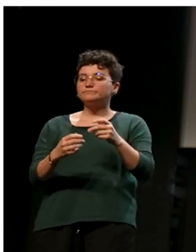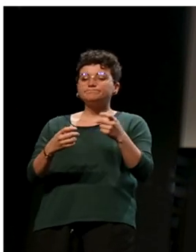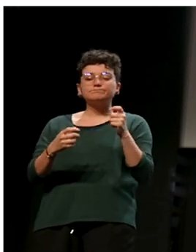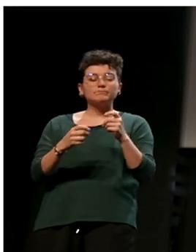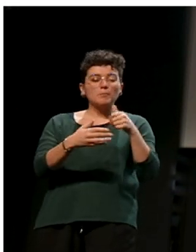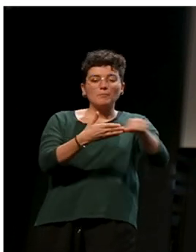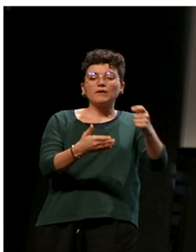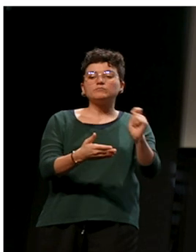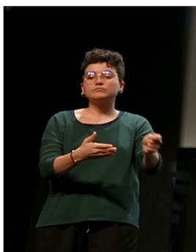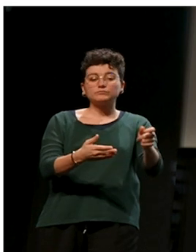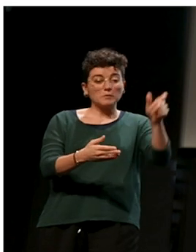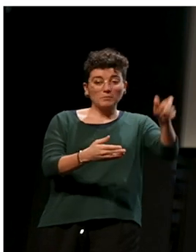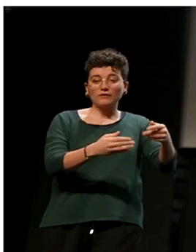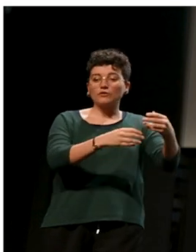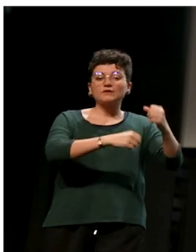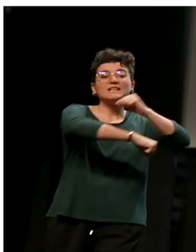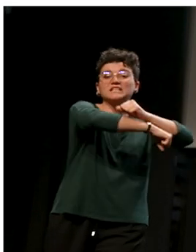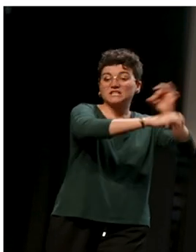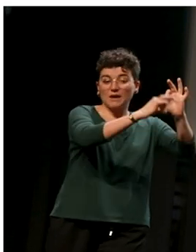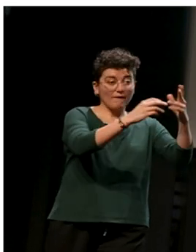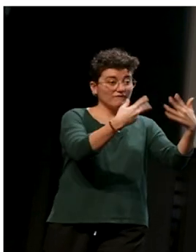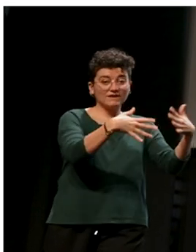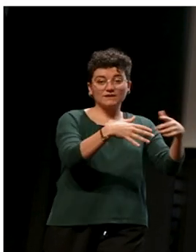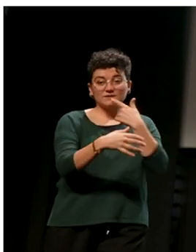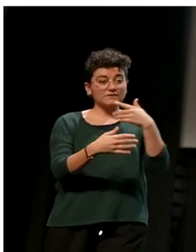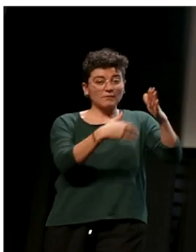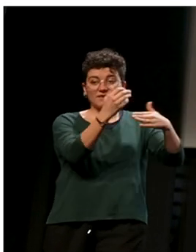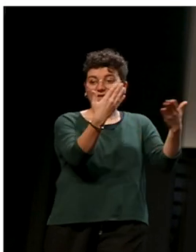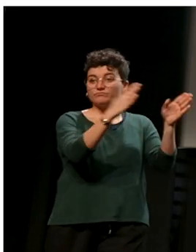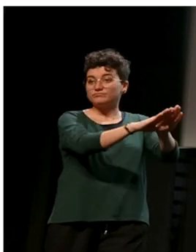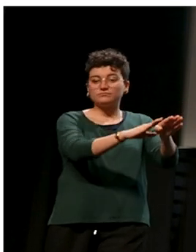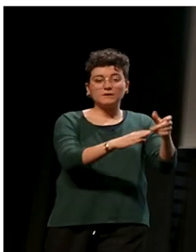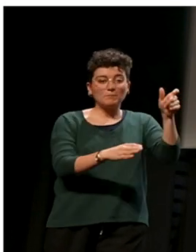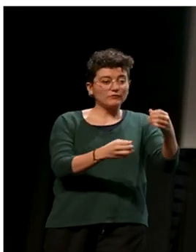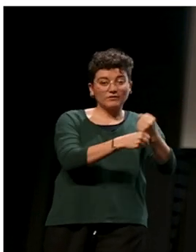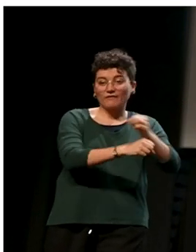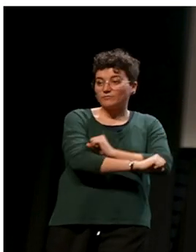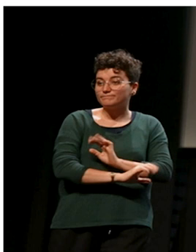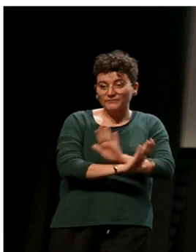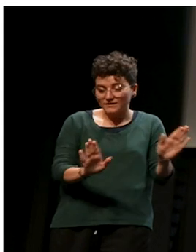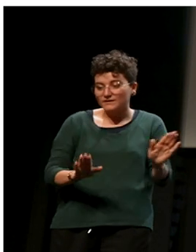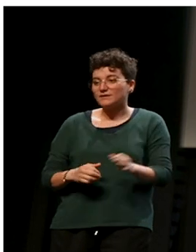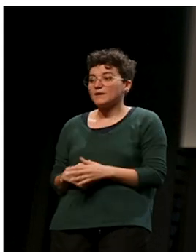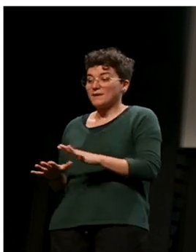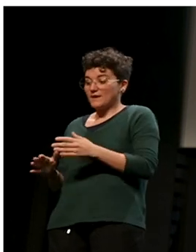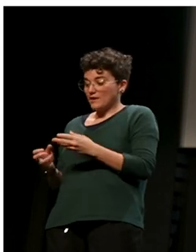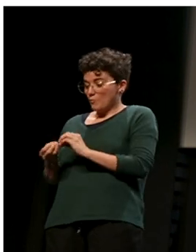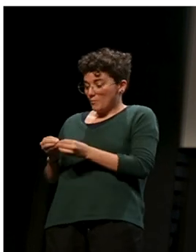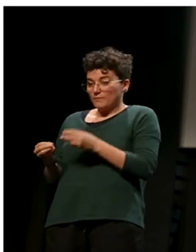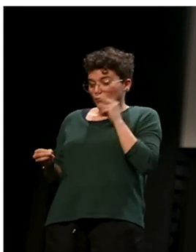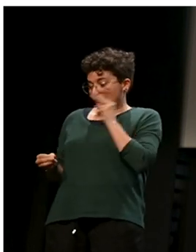moi, ce qui m'inquiète, et c'est vraiment ce qui m'inquiète, et c'est ce qui, je pense, devrait inquiéter plein de monde, c'est qu'on va perdre la créativité. C'est